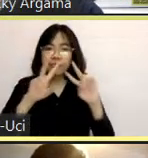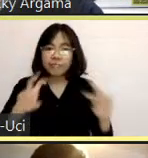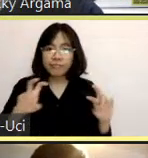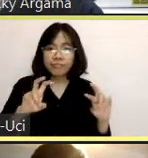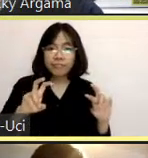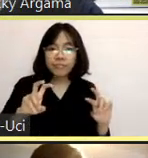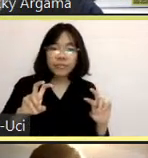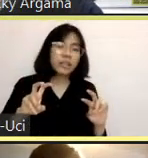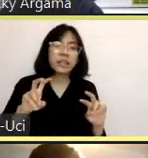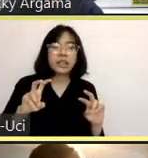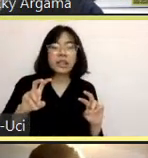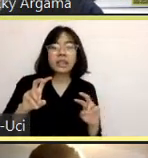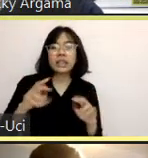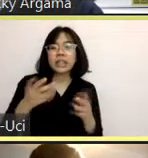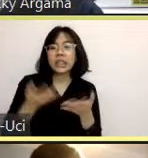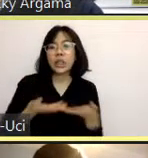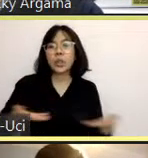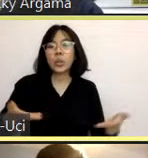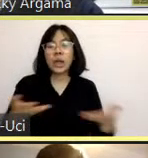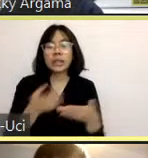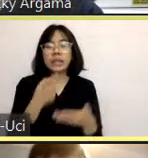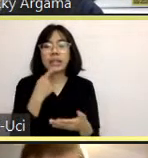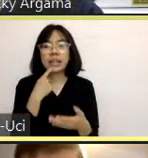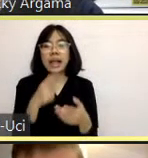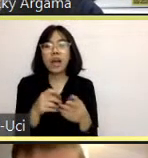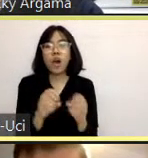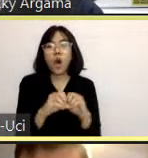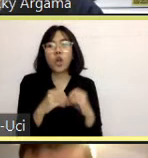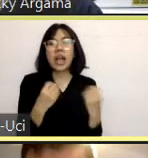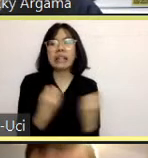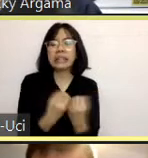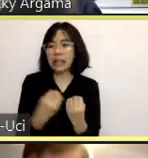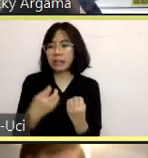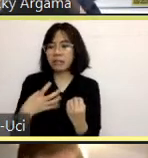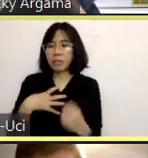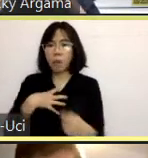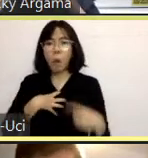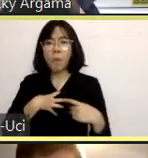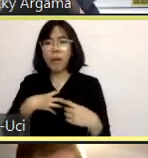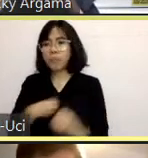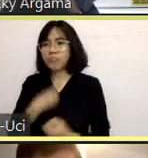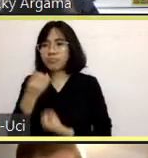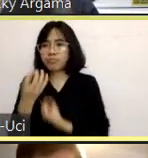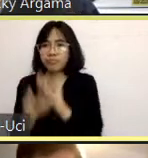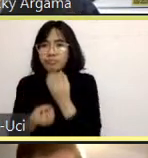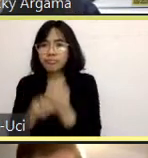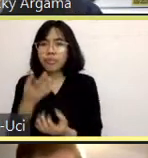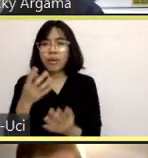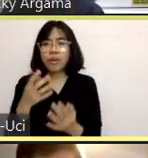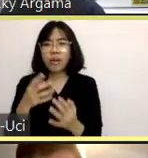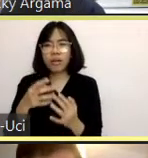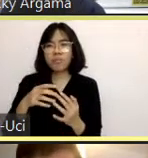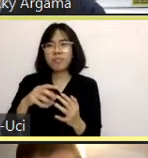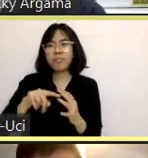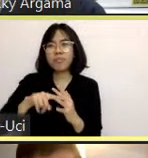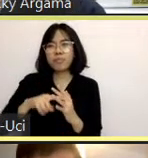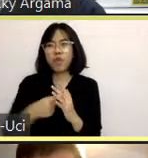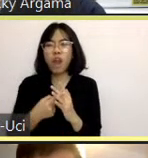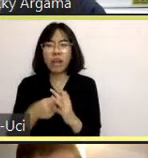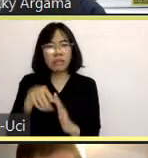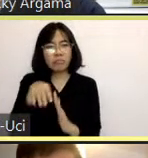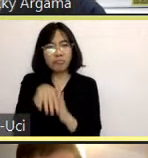ini pasang surut soal freedom of association sudah terjadi sejak lama. Jadi kalau kita lihat